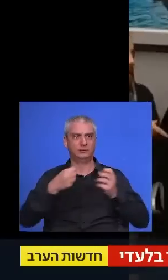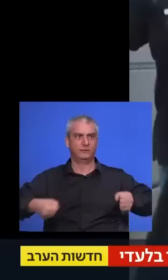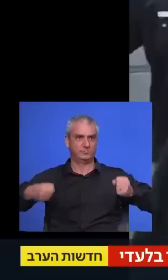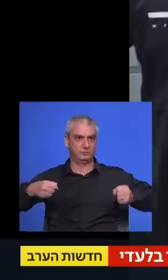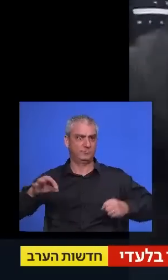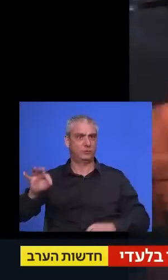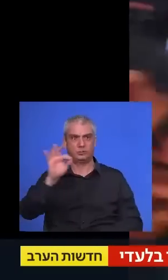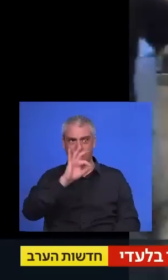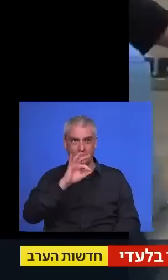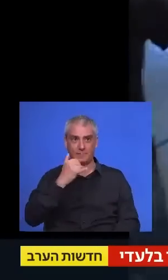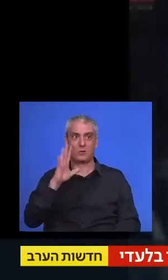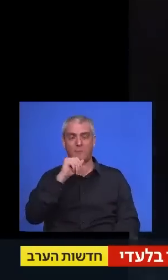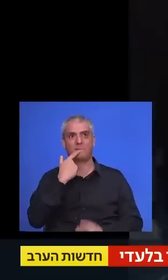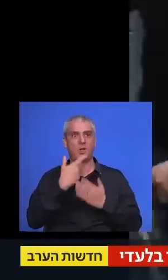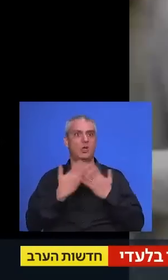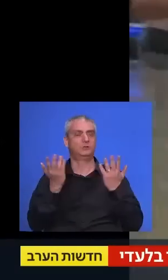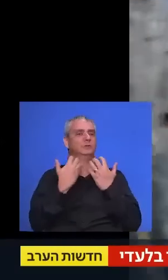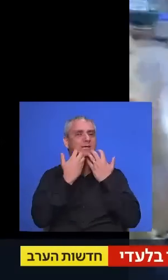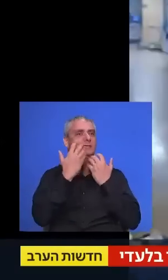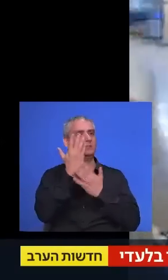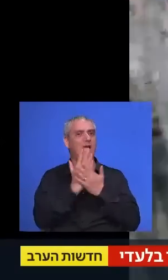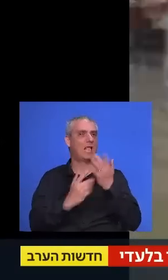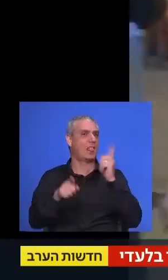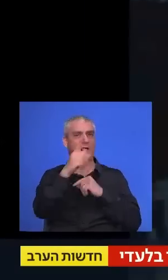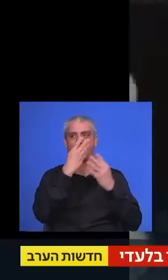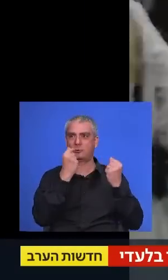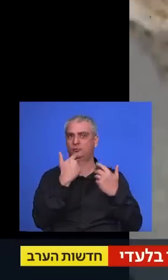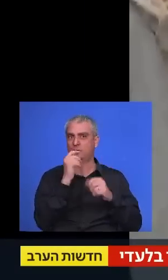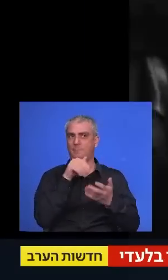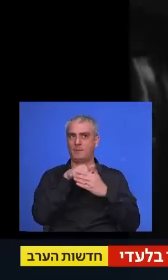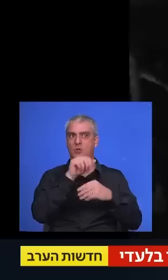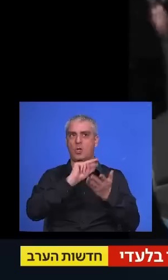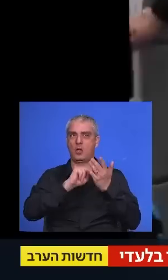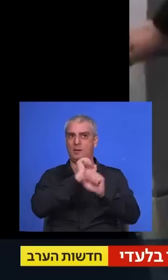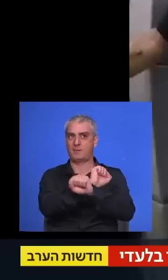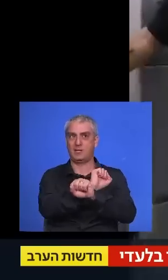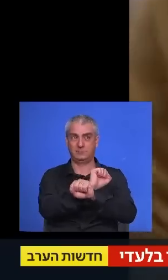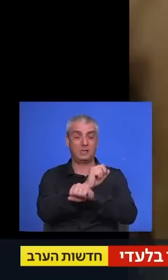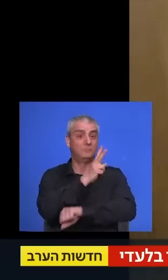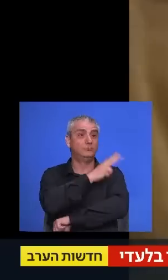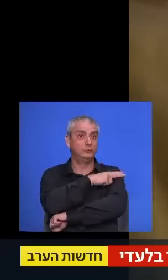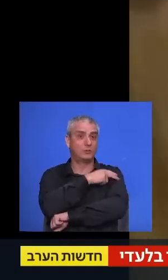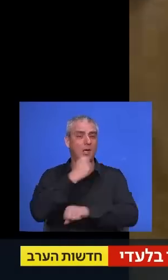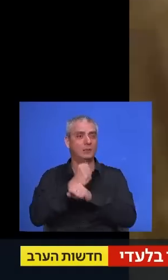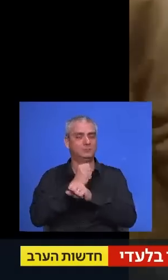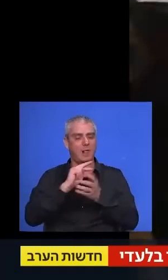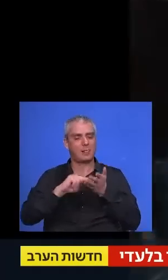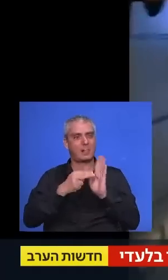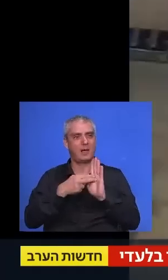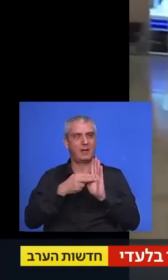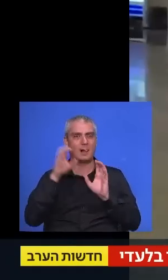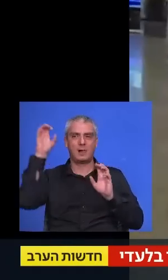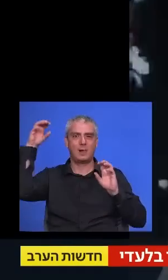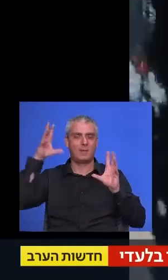שלכם. הערב אנו חושפים את גרסת חלק מהחשודים בתאי המעצר, בזמן שהמשטרה ערכה להם תרגיל ושמה כמה